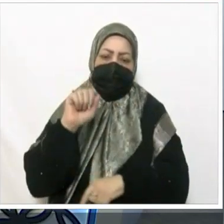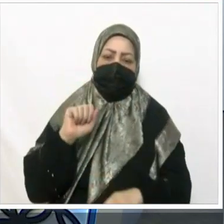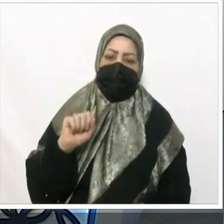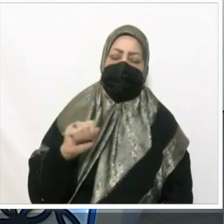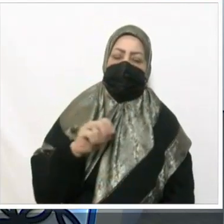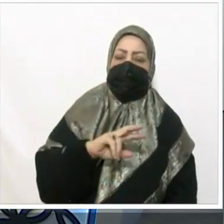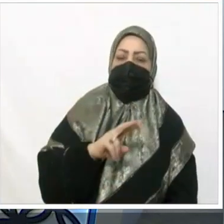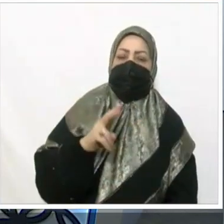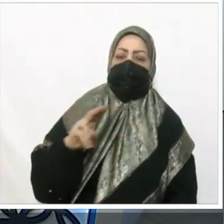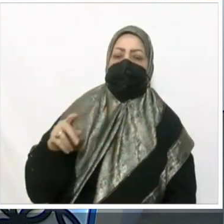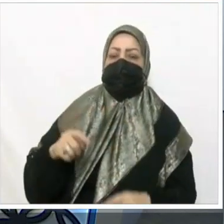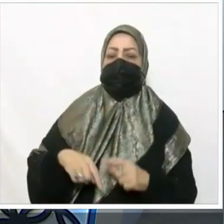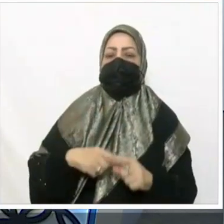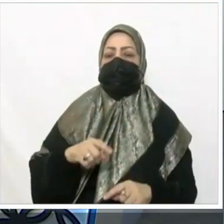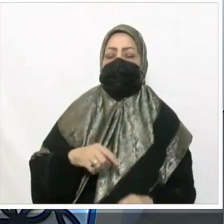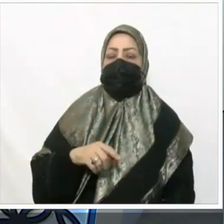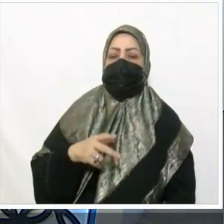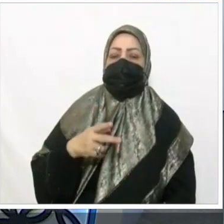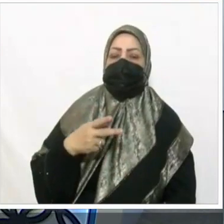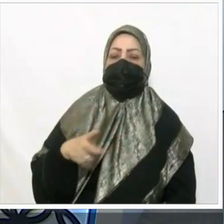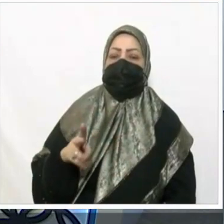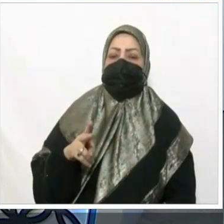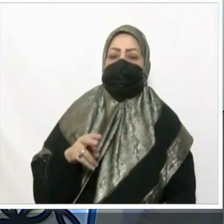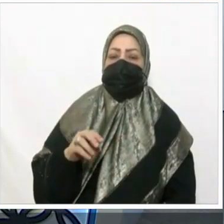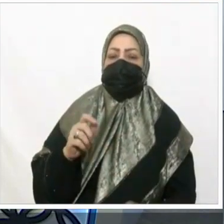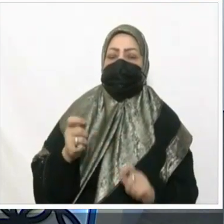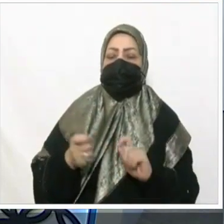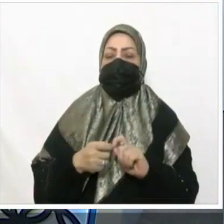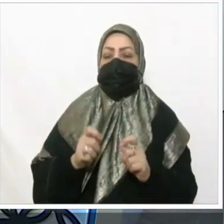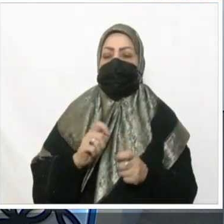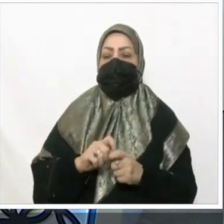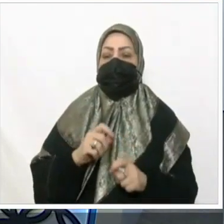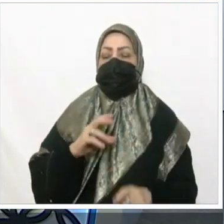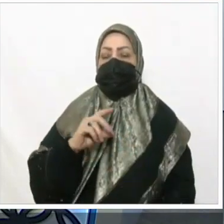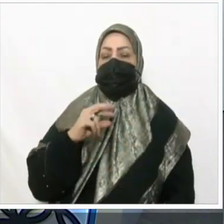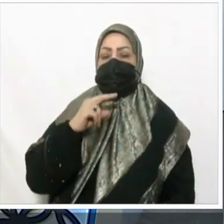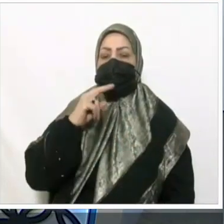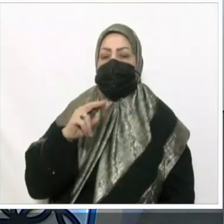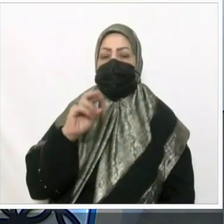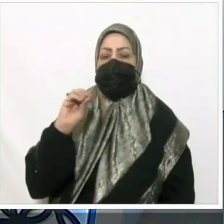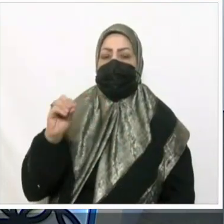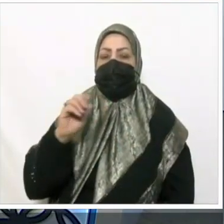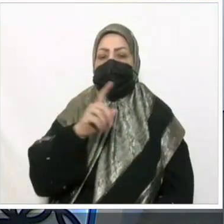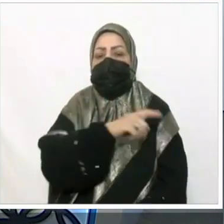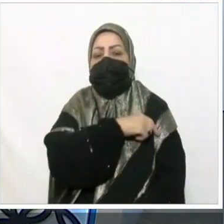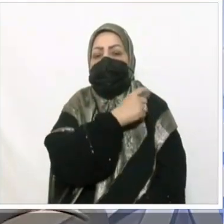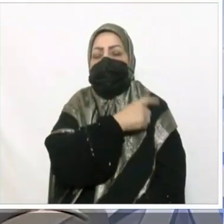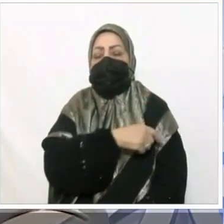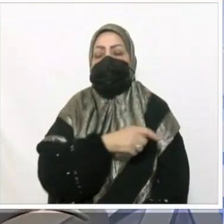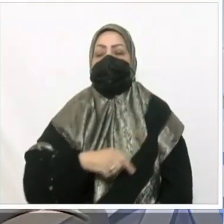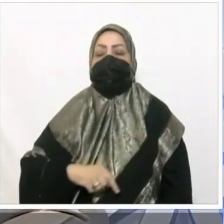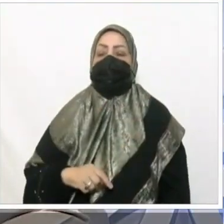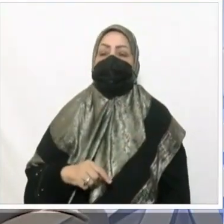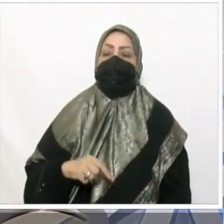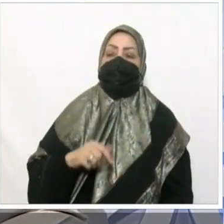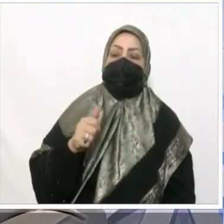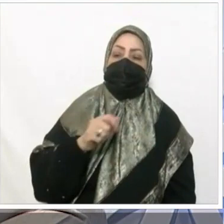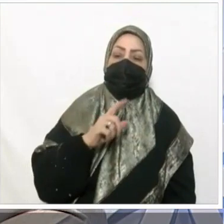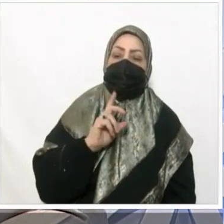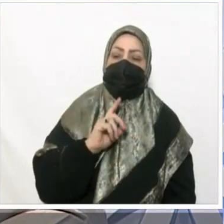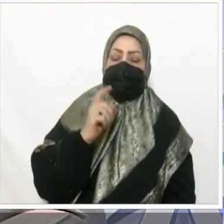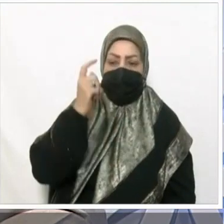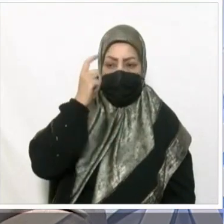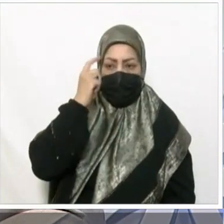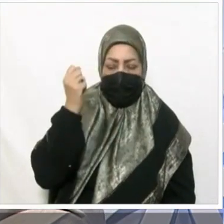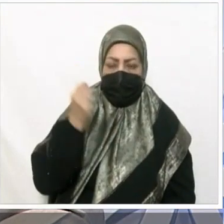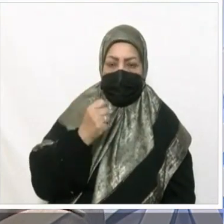انت سؤالك، هل انت سؤالك الان هل هذا التدبير منك والاقتراح فيه اثم ولا ما فيش اثم؟ إيه